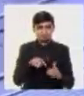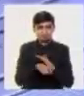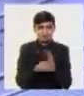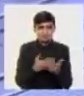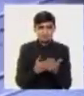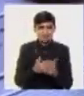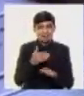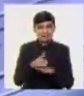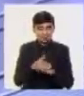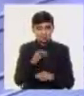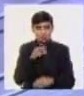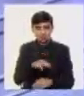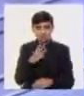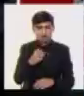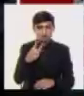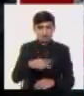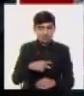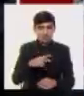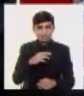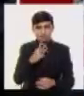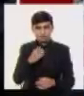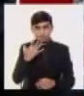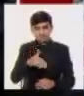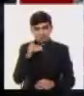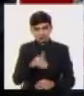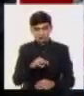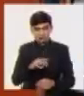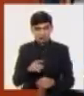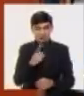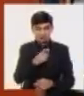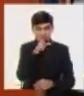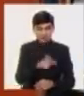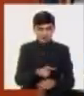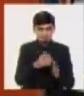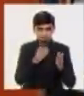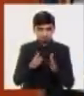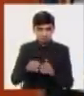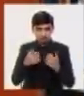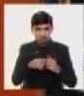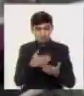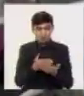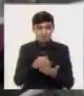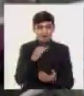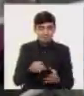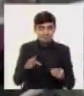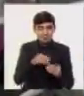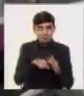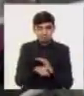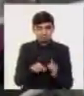сумма кредита от 320 до 350 тысяч тенге на каждого человека, а усредненная ставка